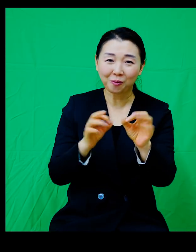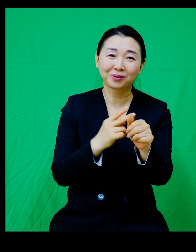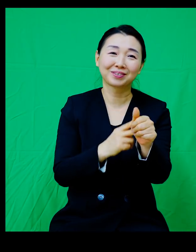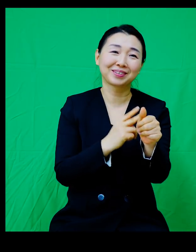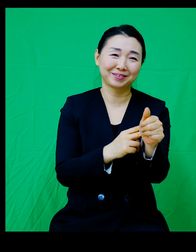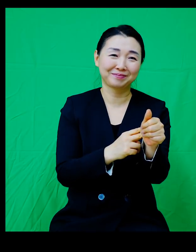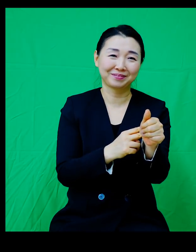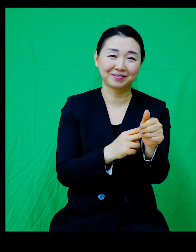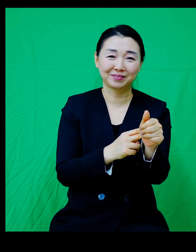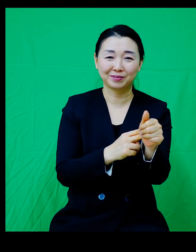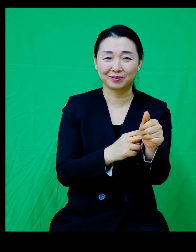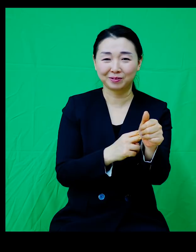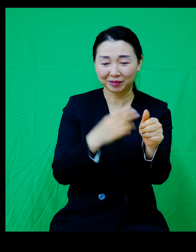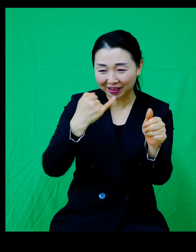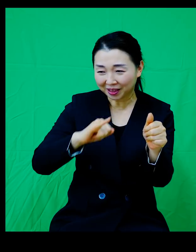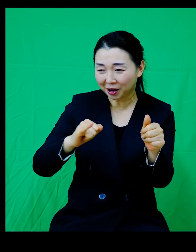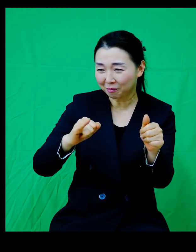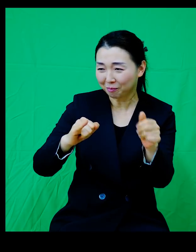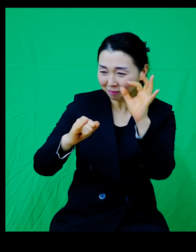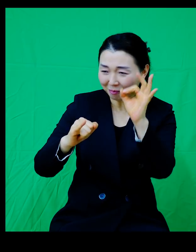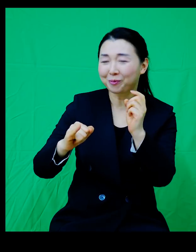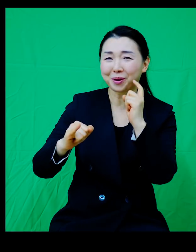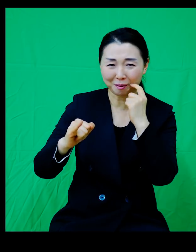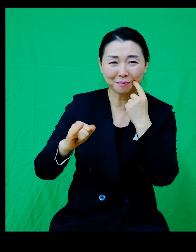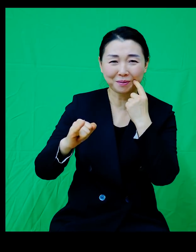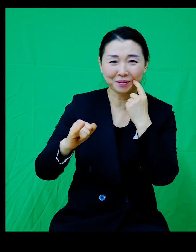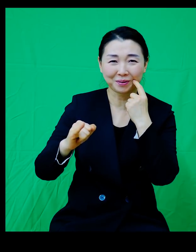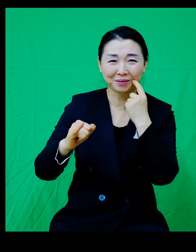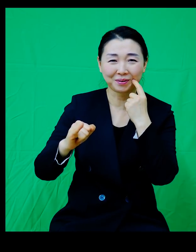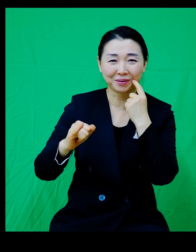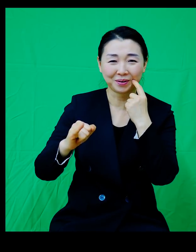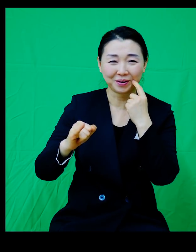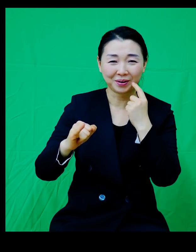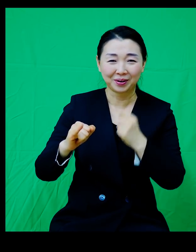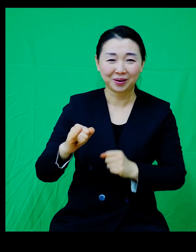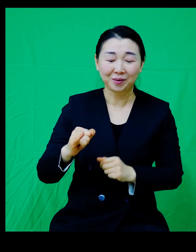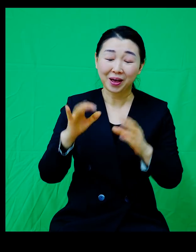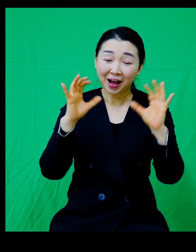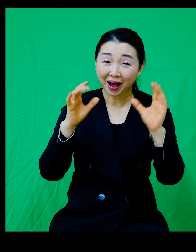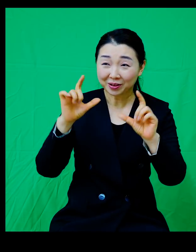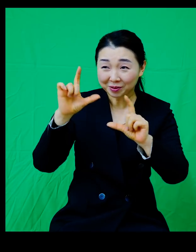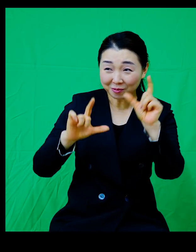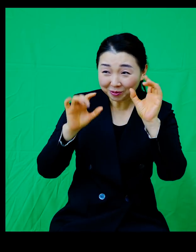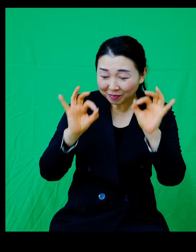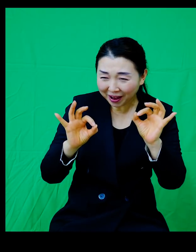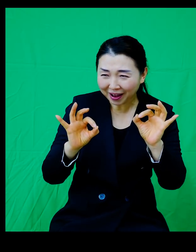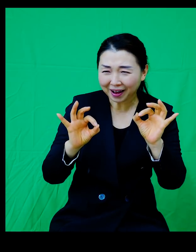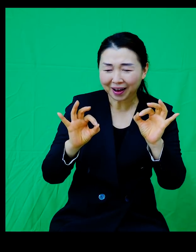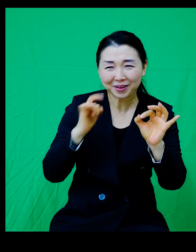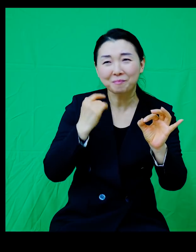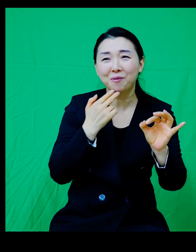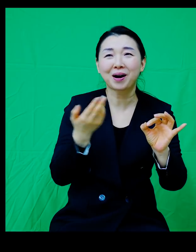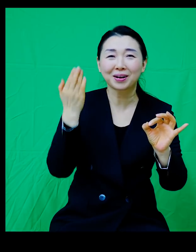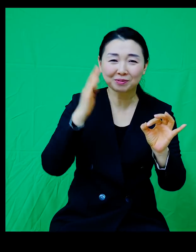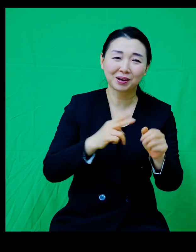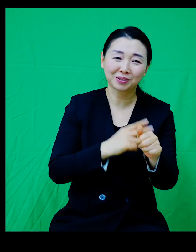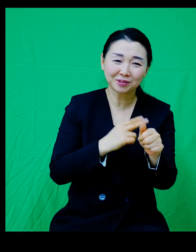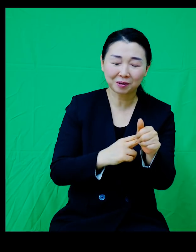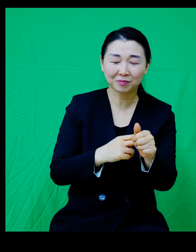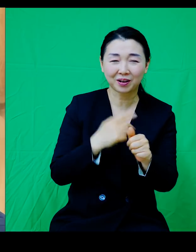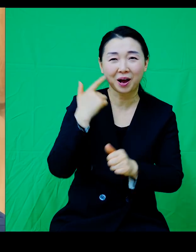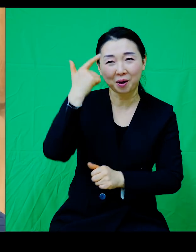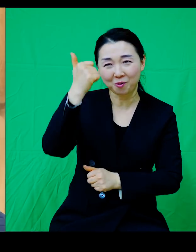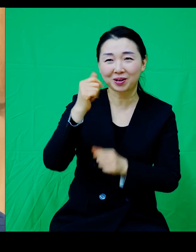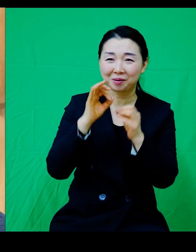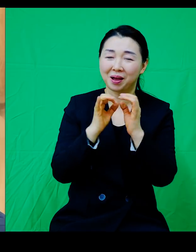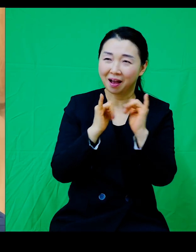보시고는 선생님이 너무 예쁘셨던 거예요. 그래서 그러니까 아이들은 안 예뻤을 수 있는데 선생님과 이제 교육자분은